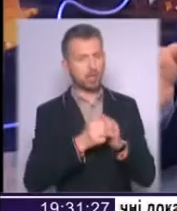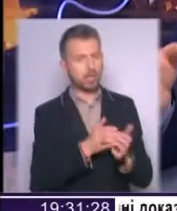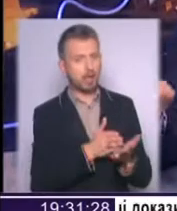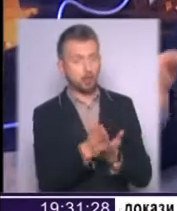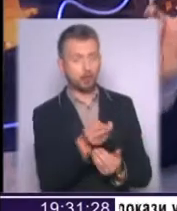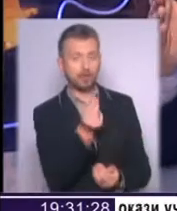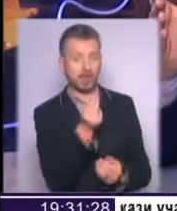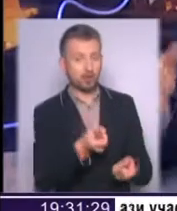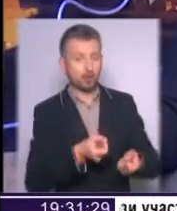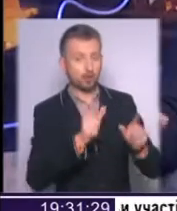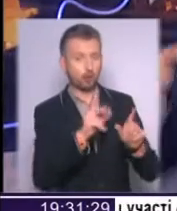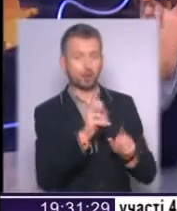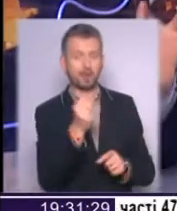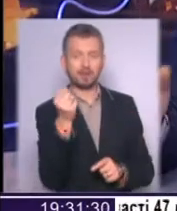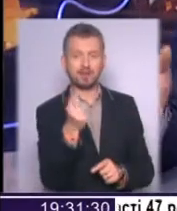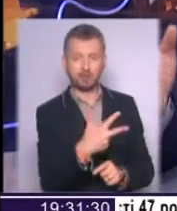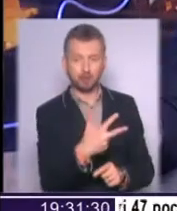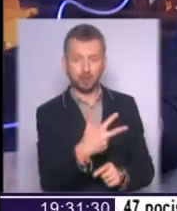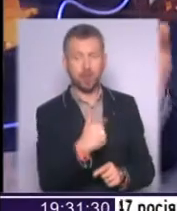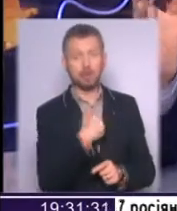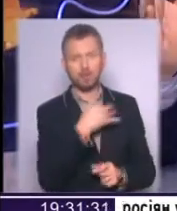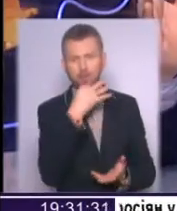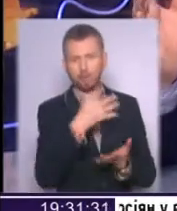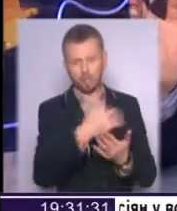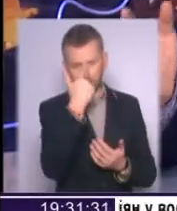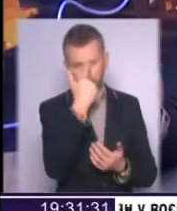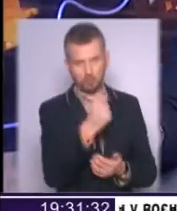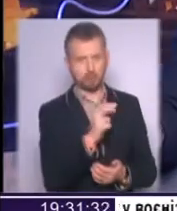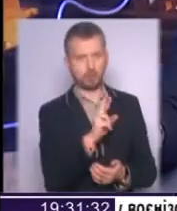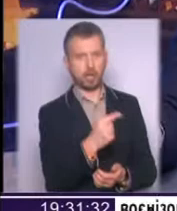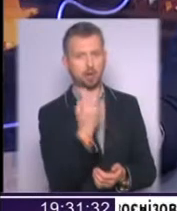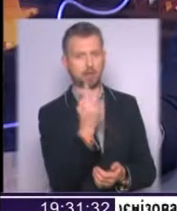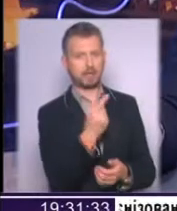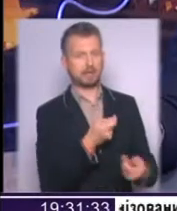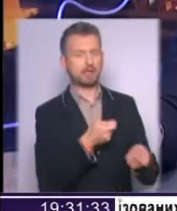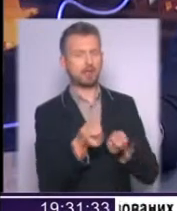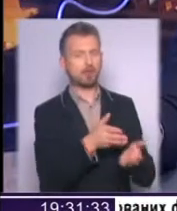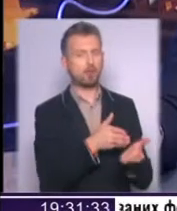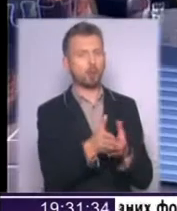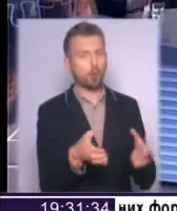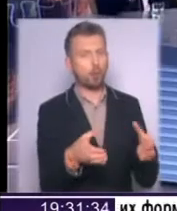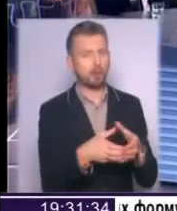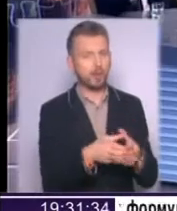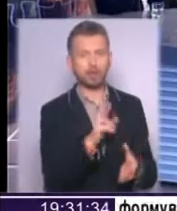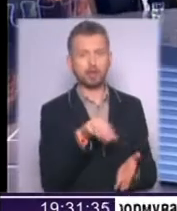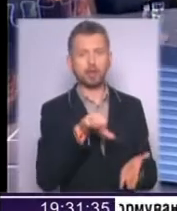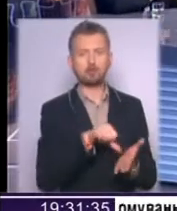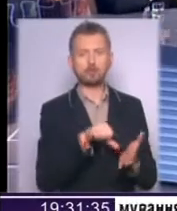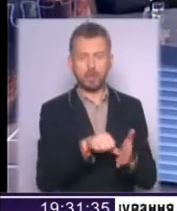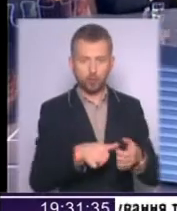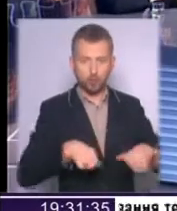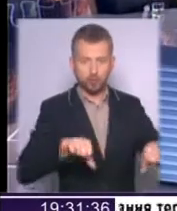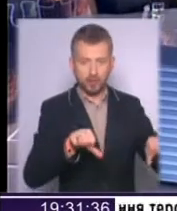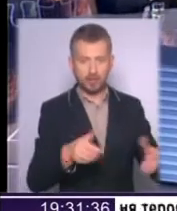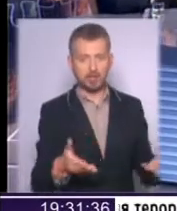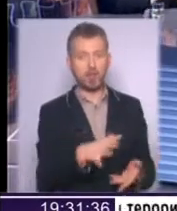тарифи зростуть на третину. Я відповідально заявляю, як один з керівників профільного комітету, як член, до речі, комісії,